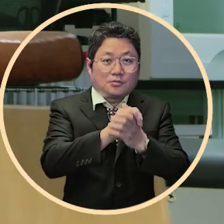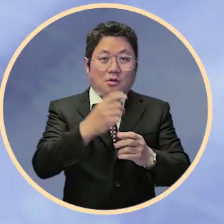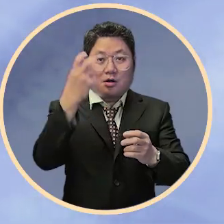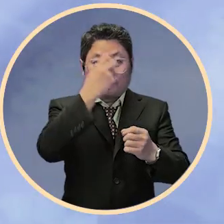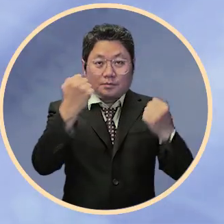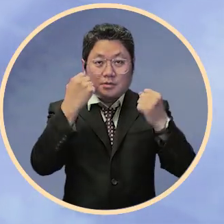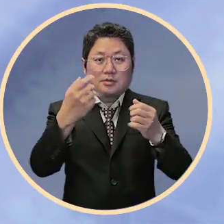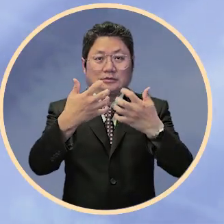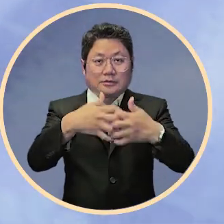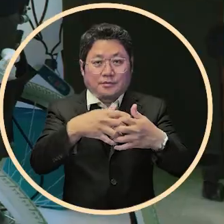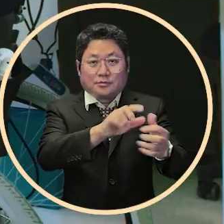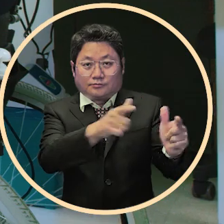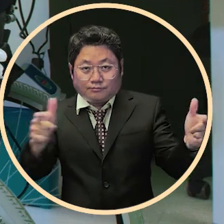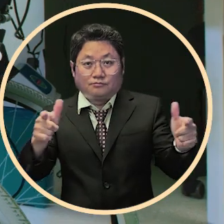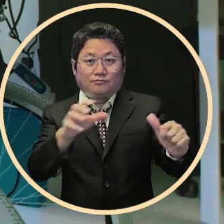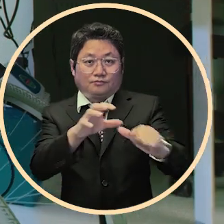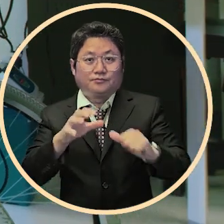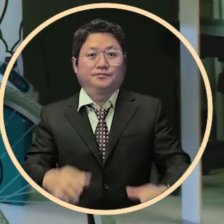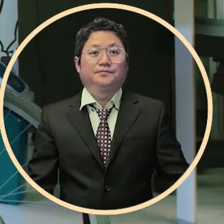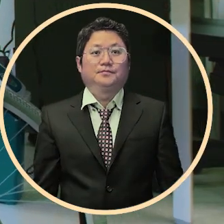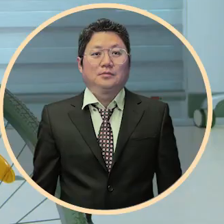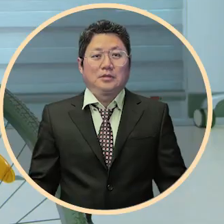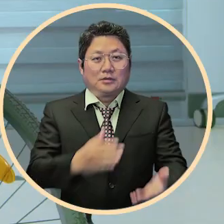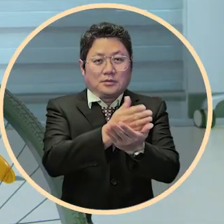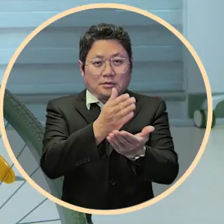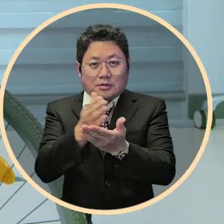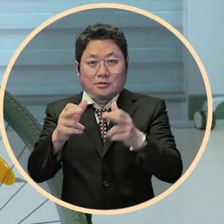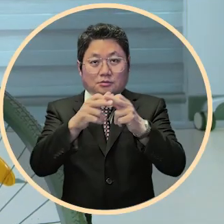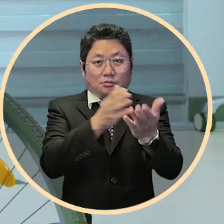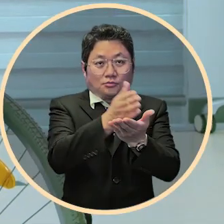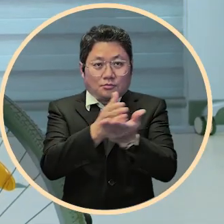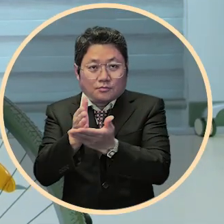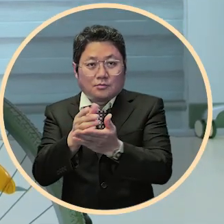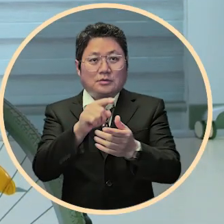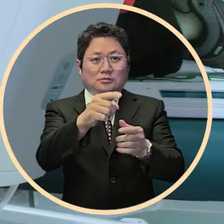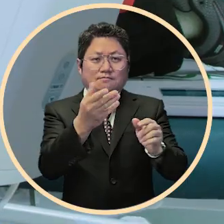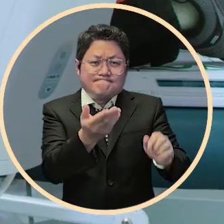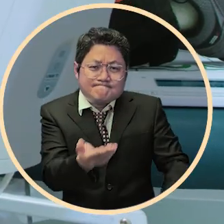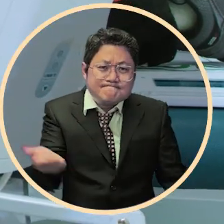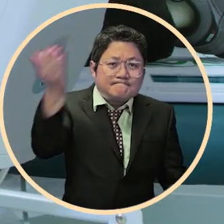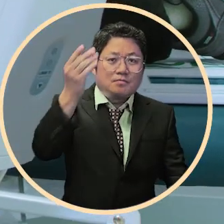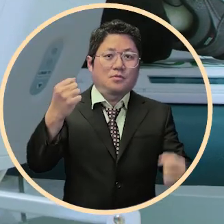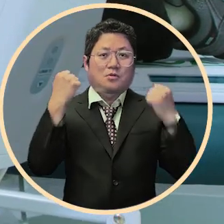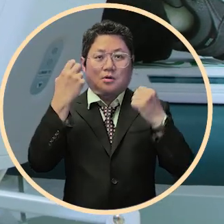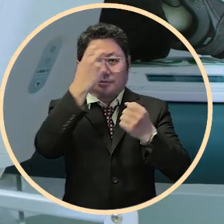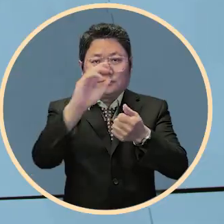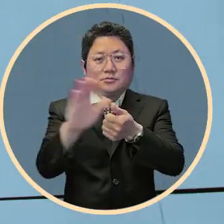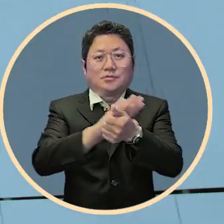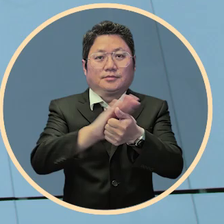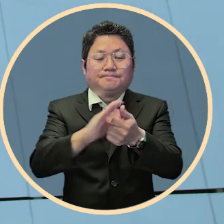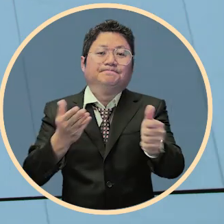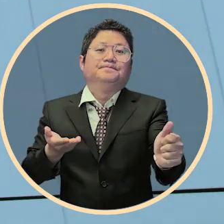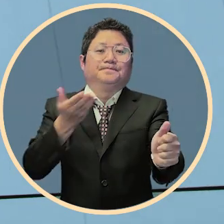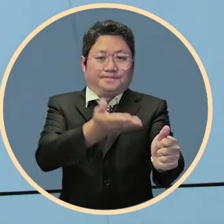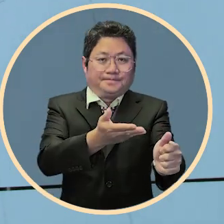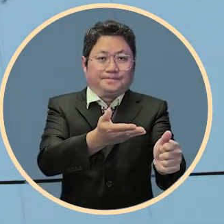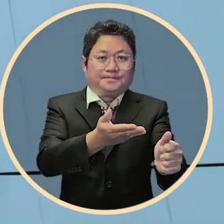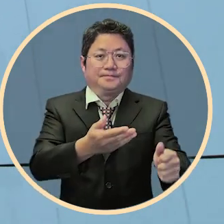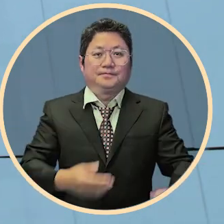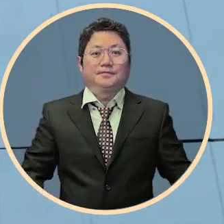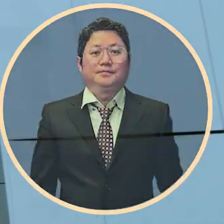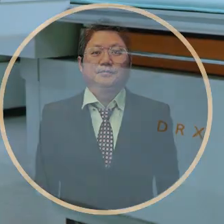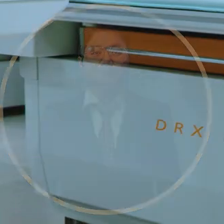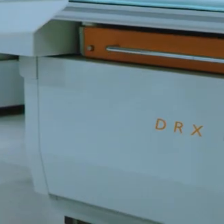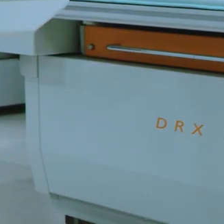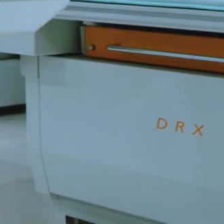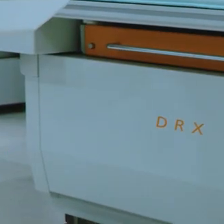장애친화 건강검진 장비를 구비하여 다양한 장애 유형을 고려한 질 높은 건강검진 서비스를 제공하고